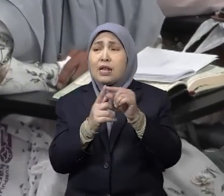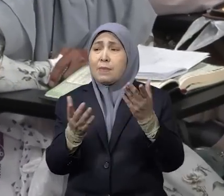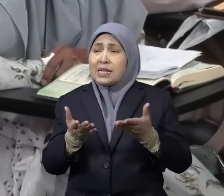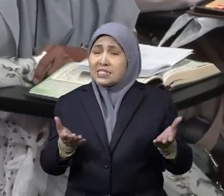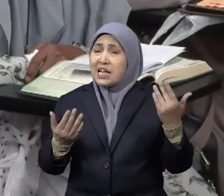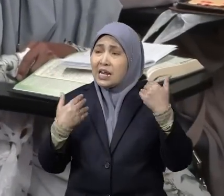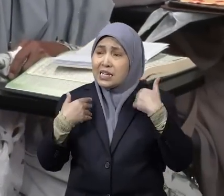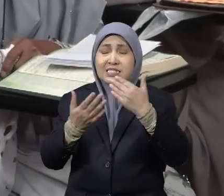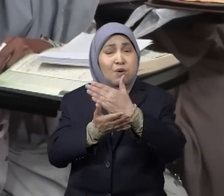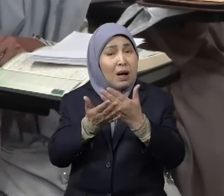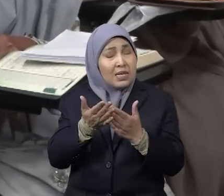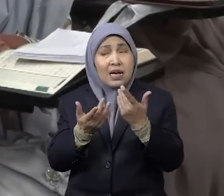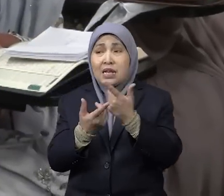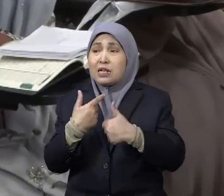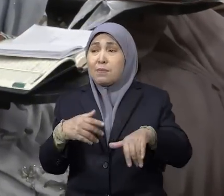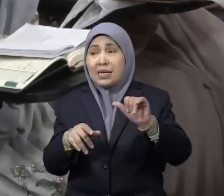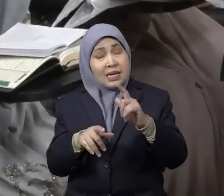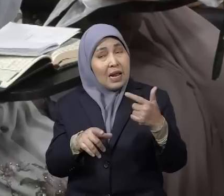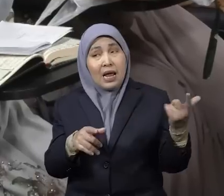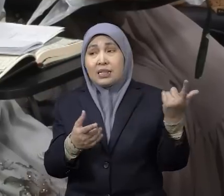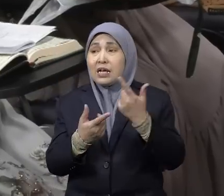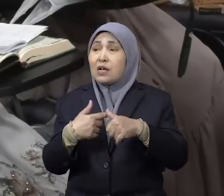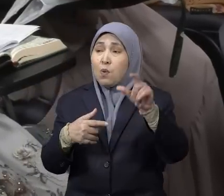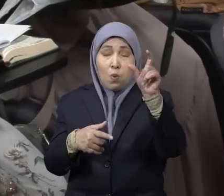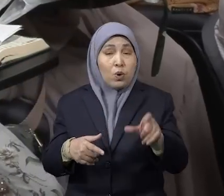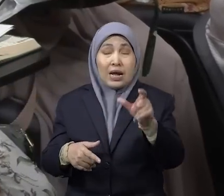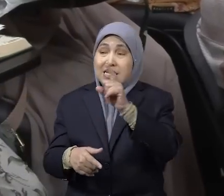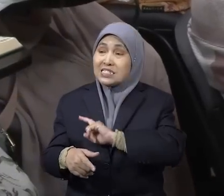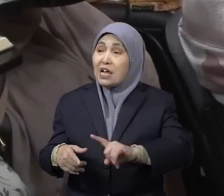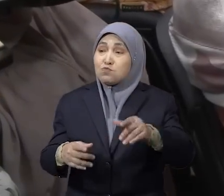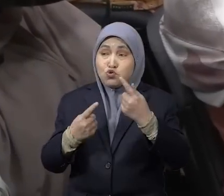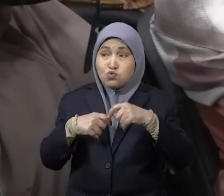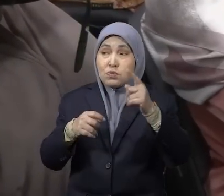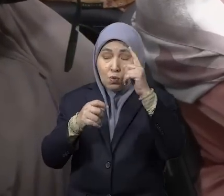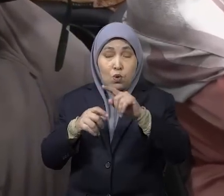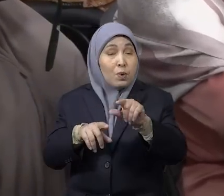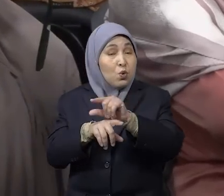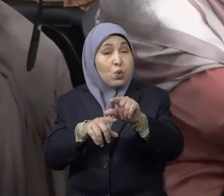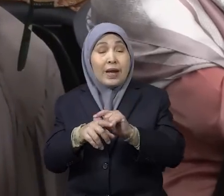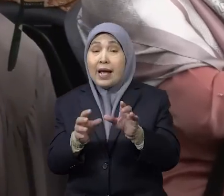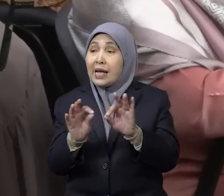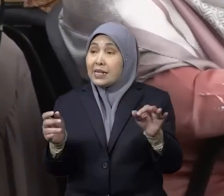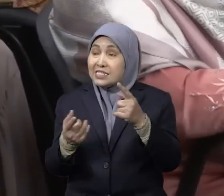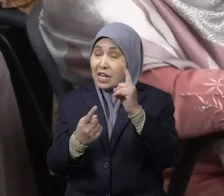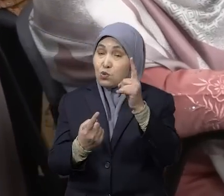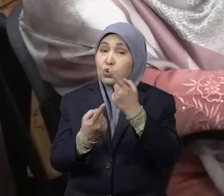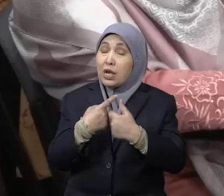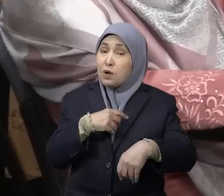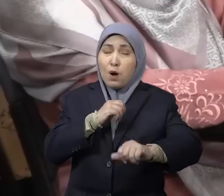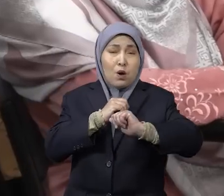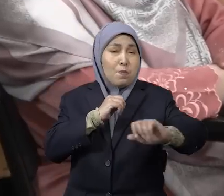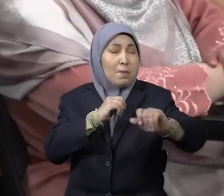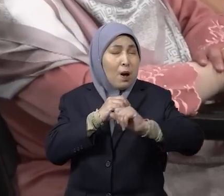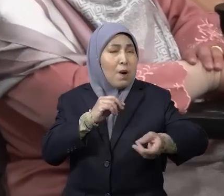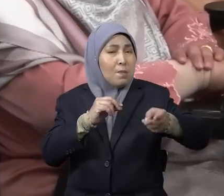sini, sedangkan ada sebahagian daripada yang lain daripada umat Islam cuba untuk menggunakan ayat ini sebagai salah satu daripada